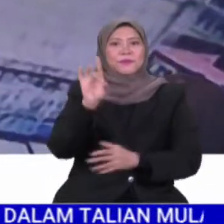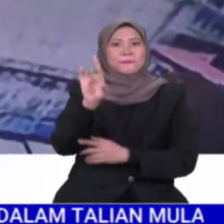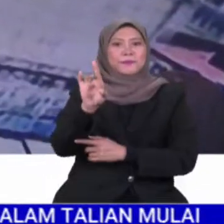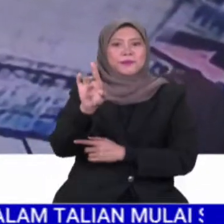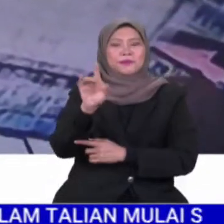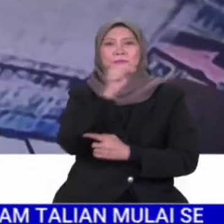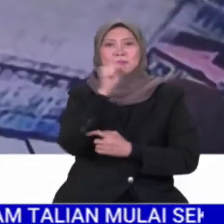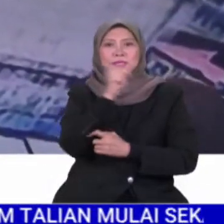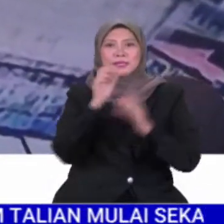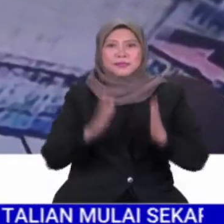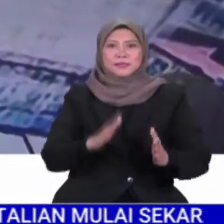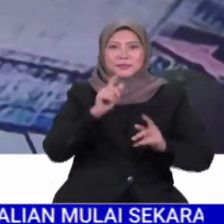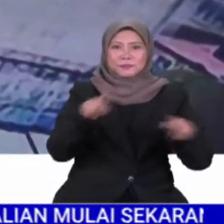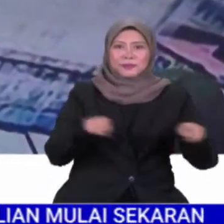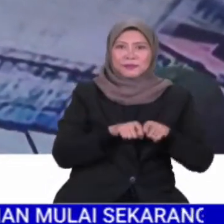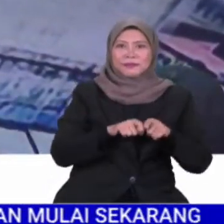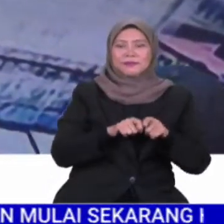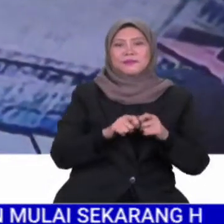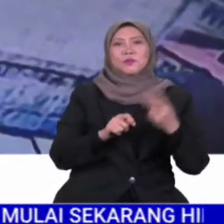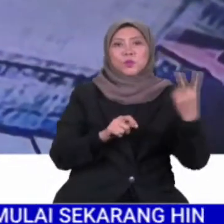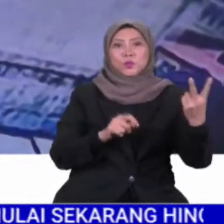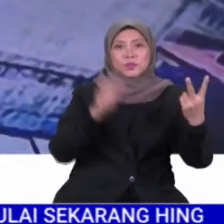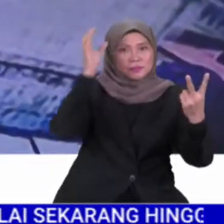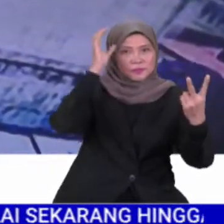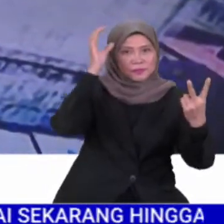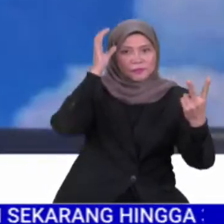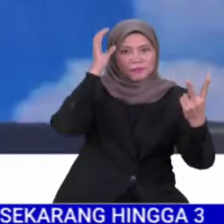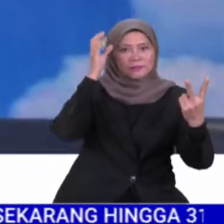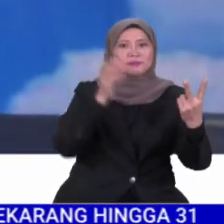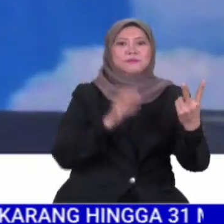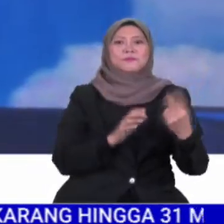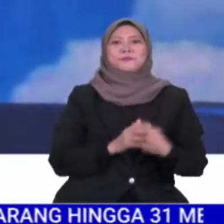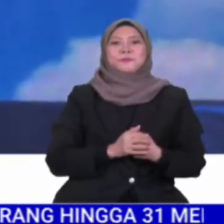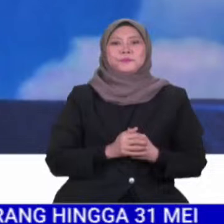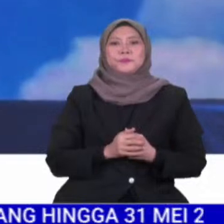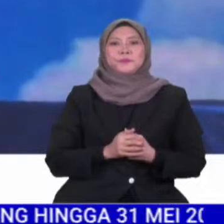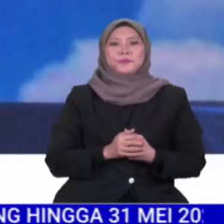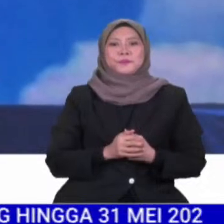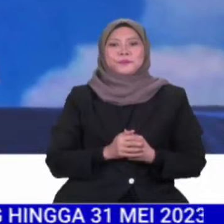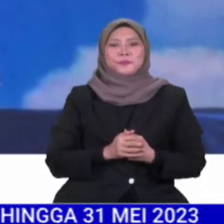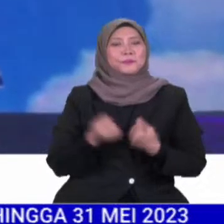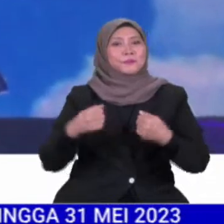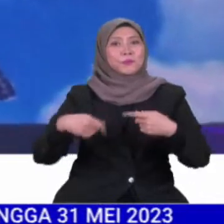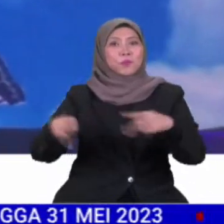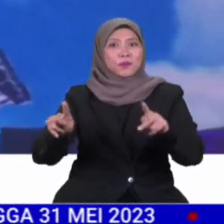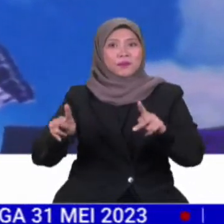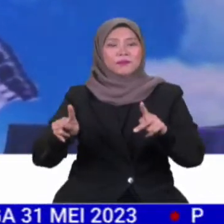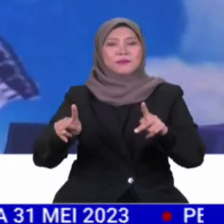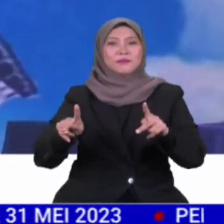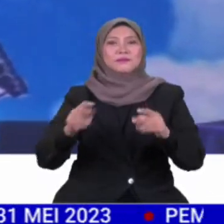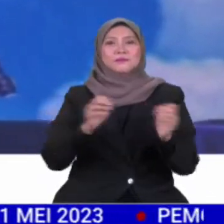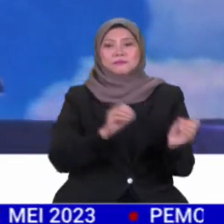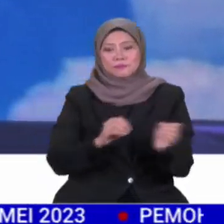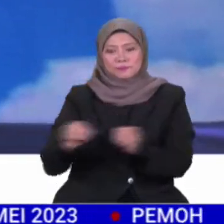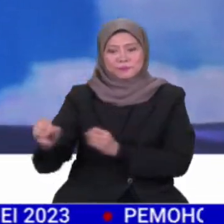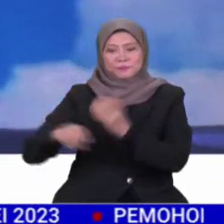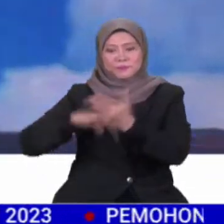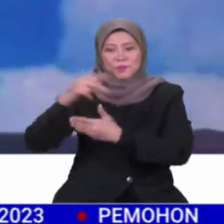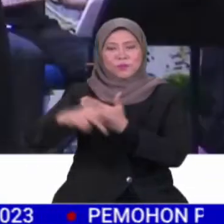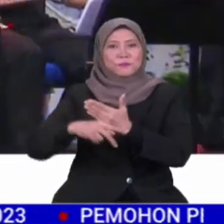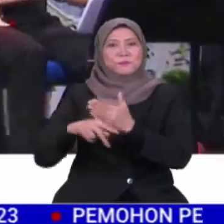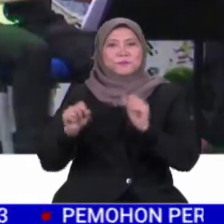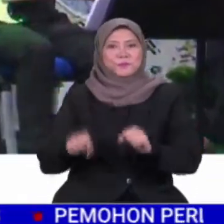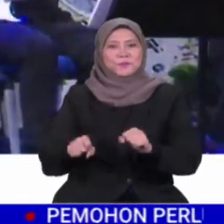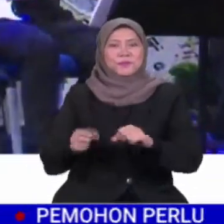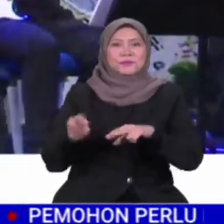penyanyi tempatan, 2 daripadanya berbangsa Cina iaitu Mas dan Ying. Mereka menyifatkan peluang mengendalikan rancangan itu